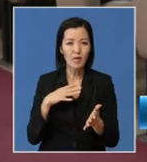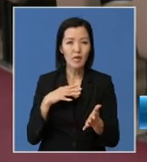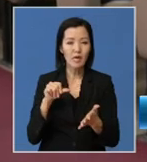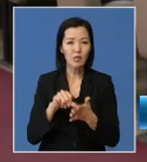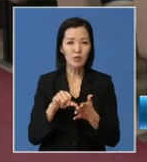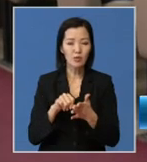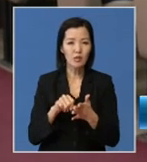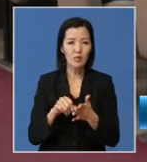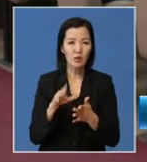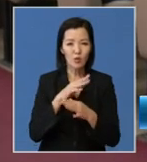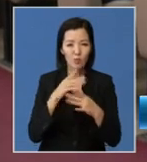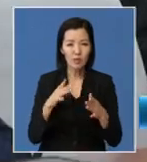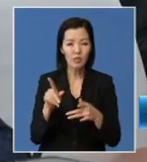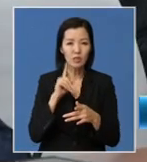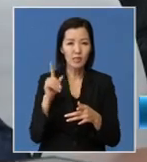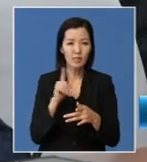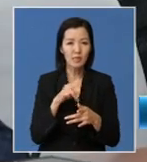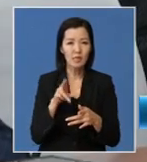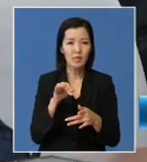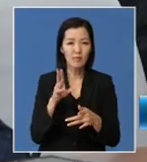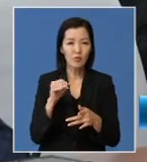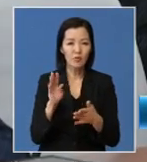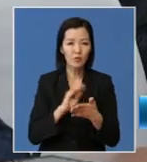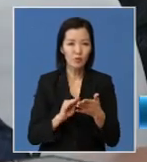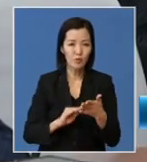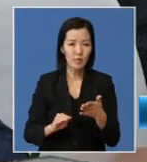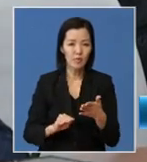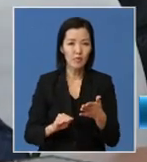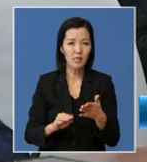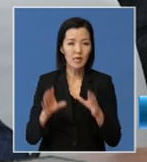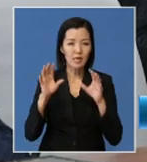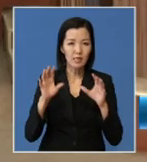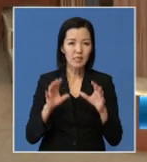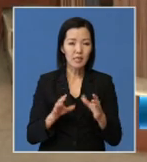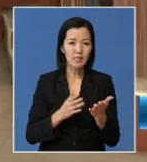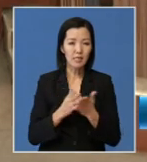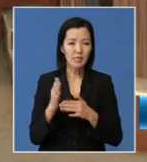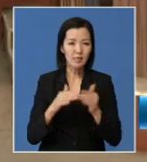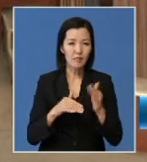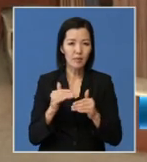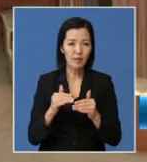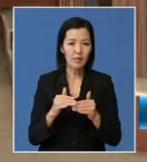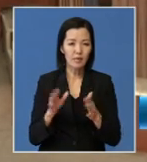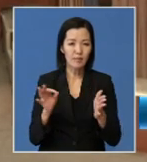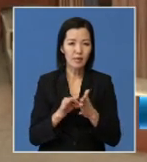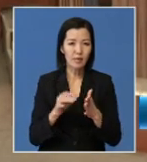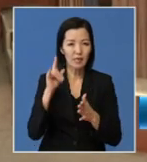Қатысушылардың басым көпшілігі жас драматургтер мен журналистер және заң саласының мамандары. Байқаудың мақсаты қазақ прозасында кенжелеп қалған